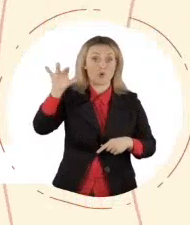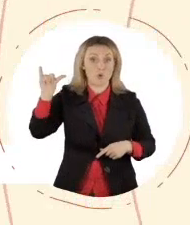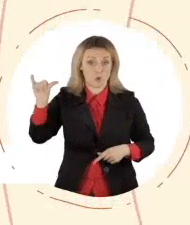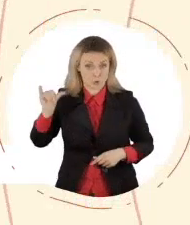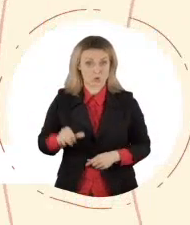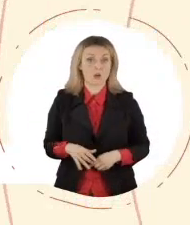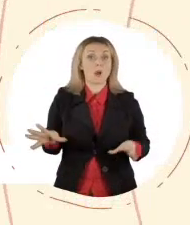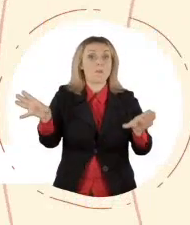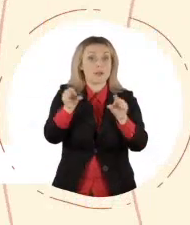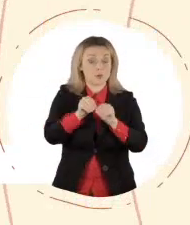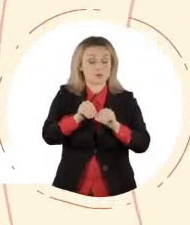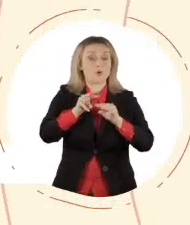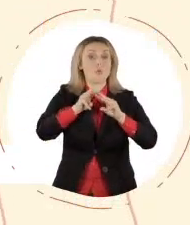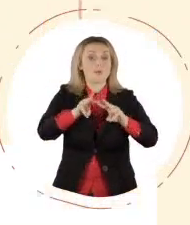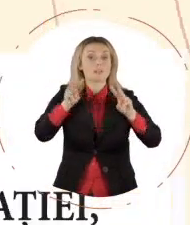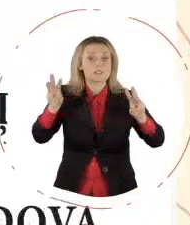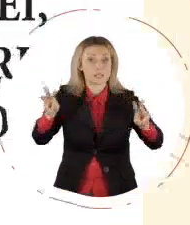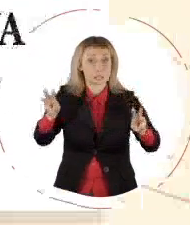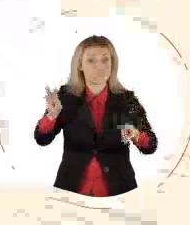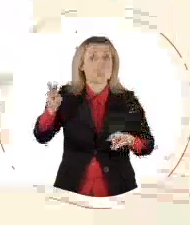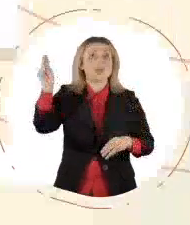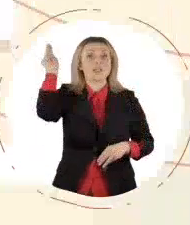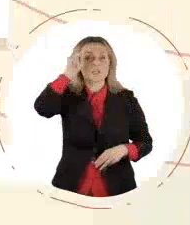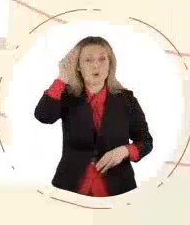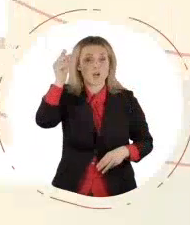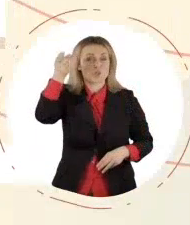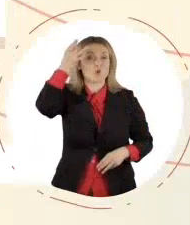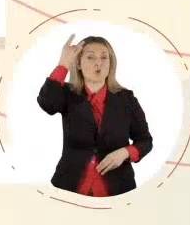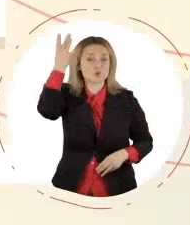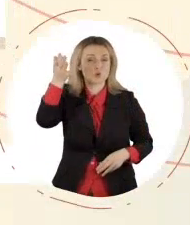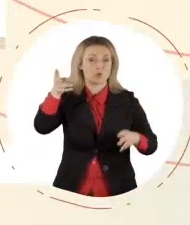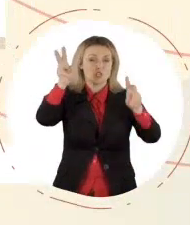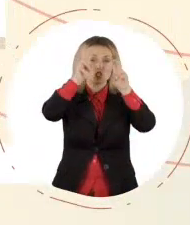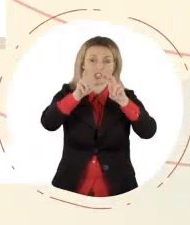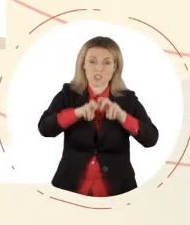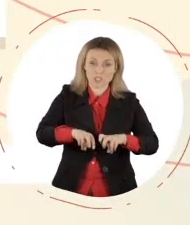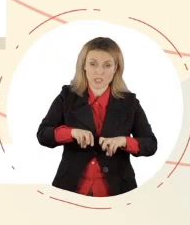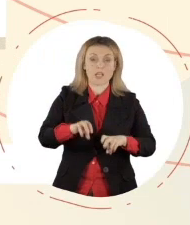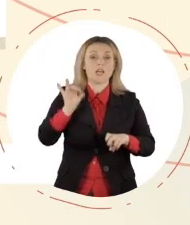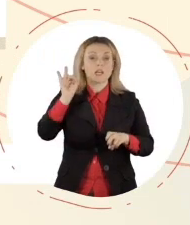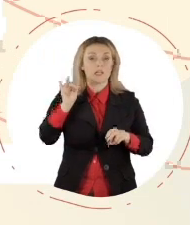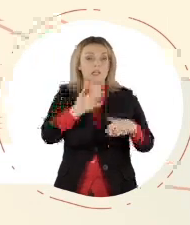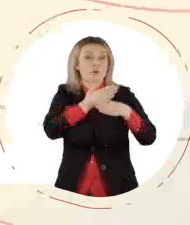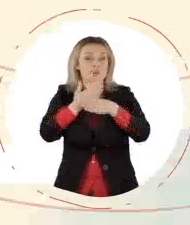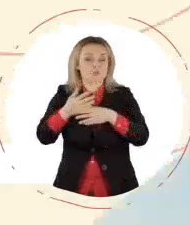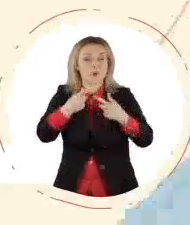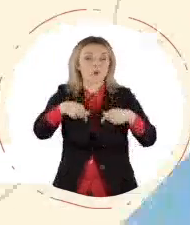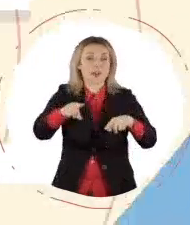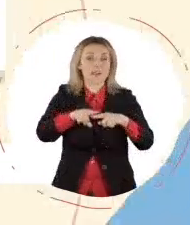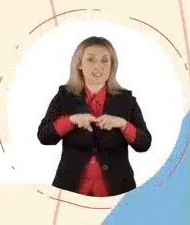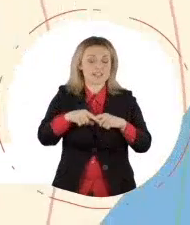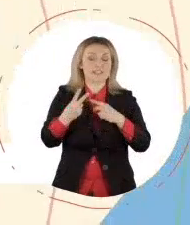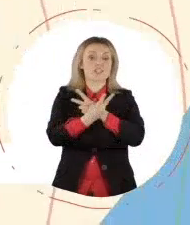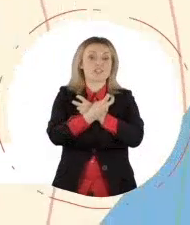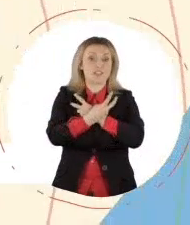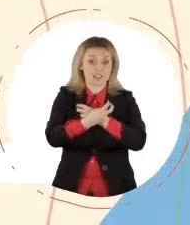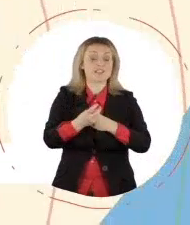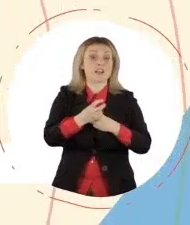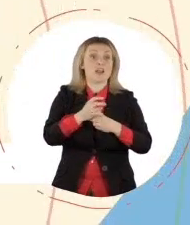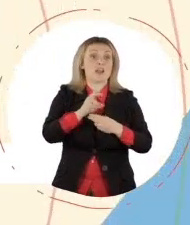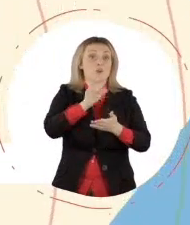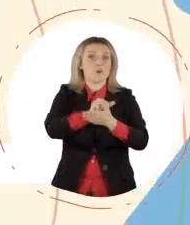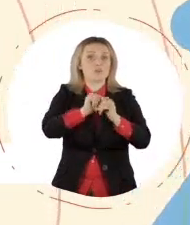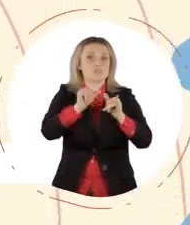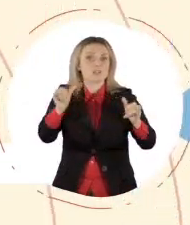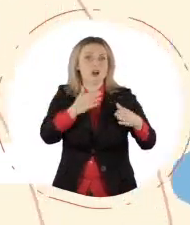pentru Populație, în parteneriat cu Ministerul Educației, Culturii și Cercetării și cu suportul Agenției Austriece pentru